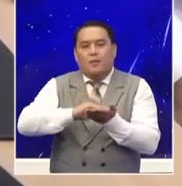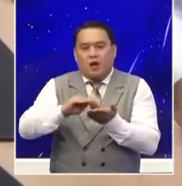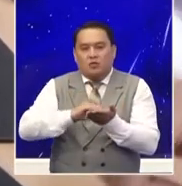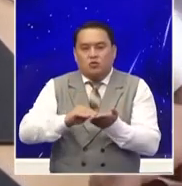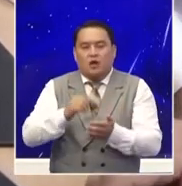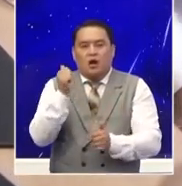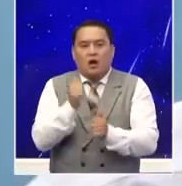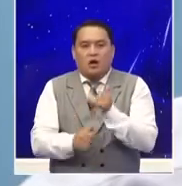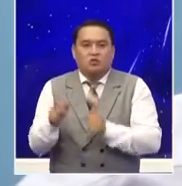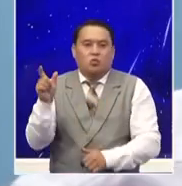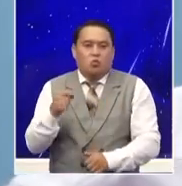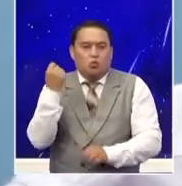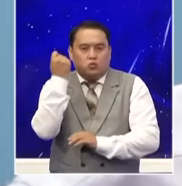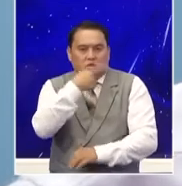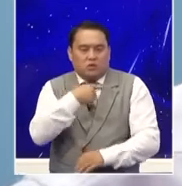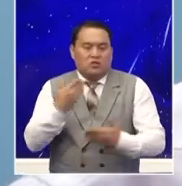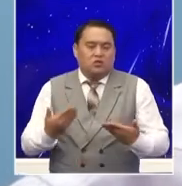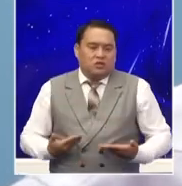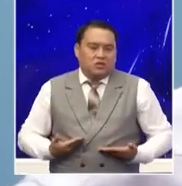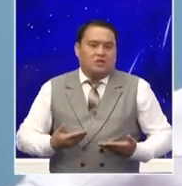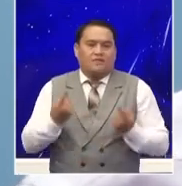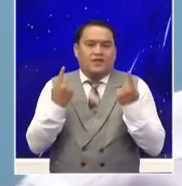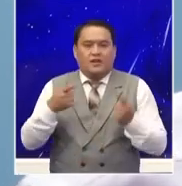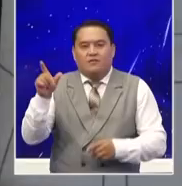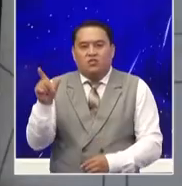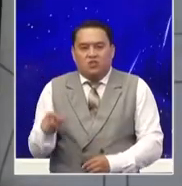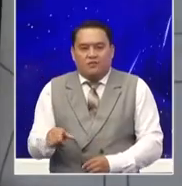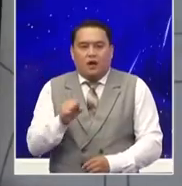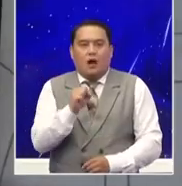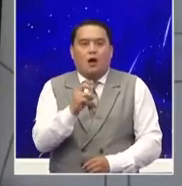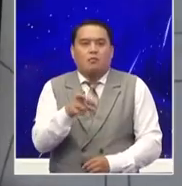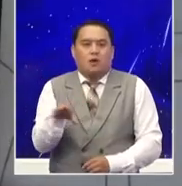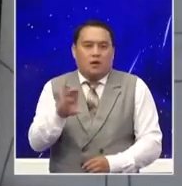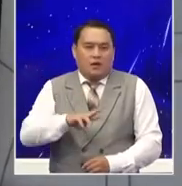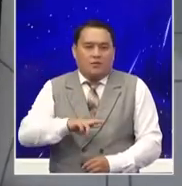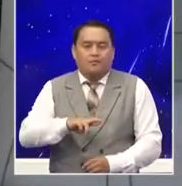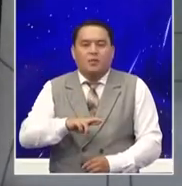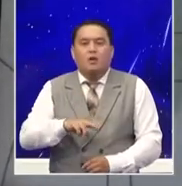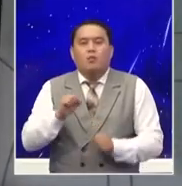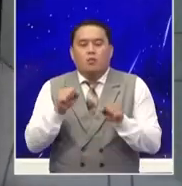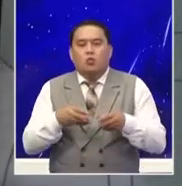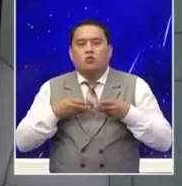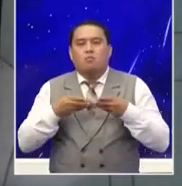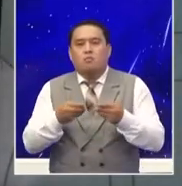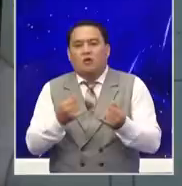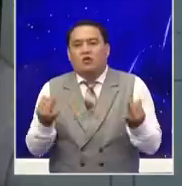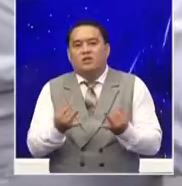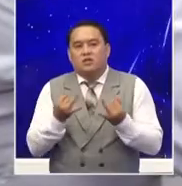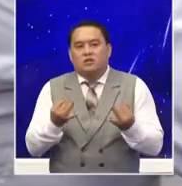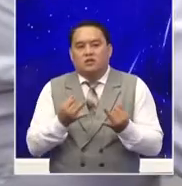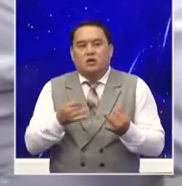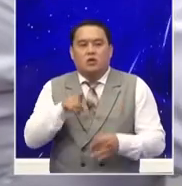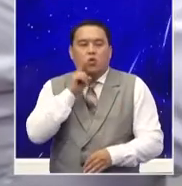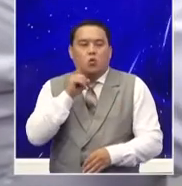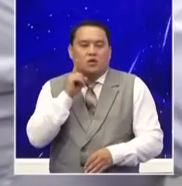позволит каждому подростку узнать о жизни и деятельности великого Абая. Визуальное восприятие сюжета также сможет повлиять и на заинтересованность